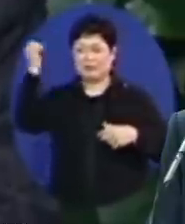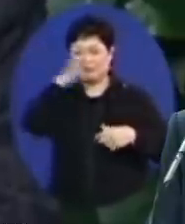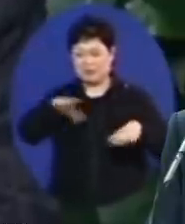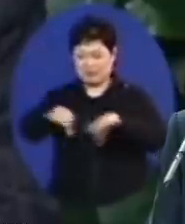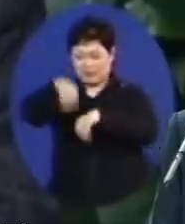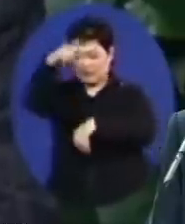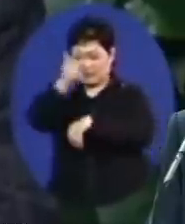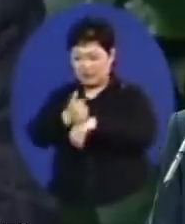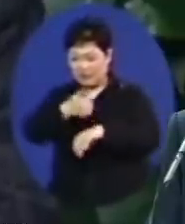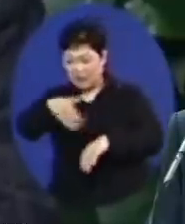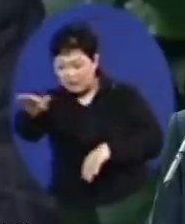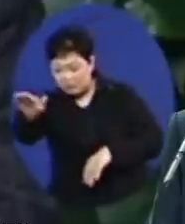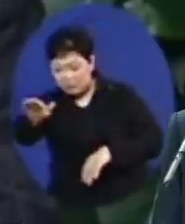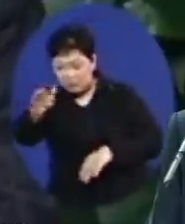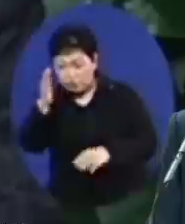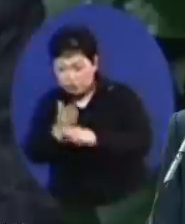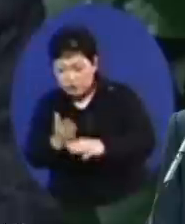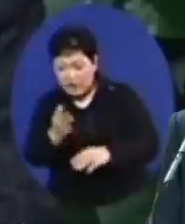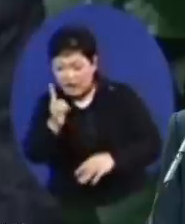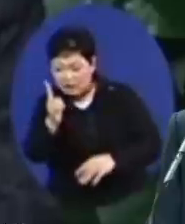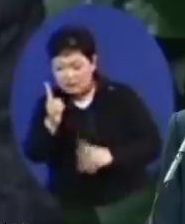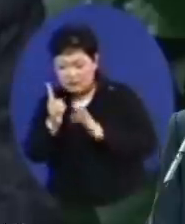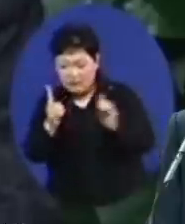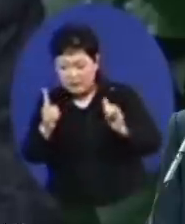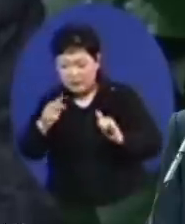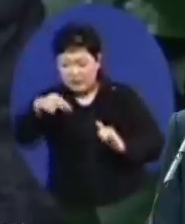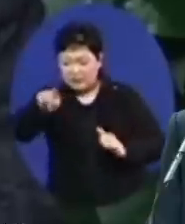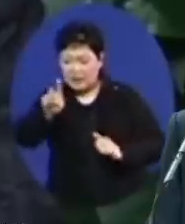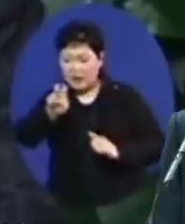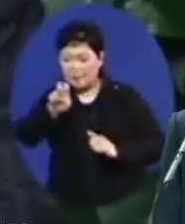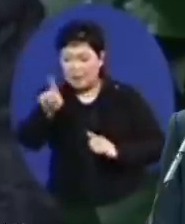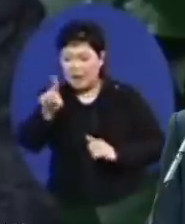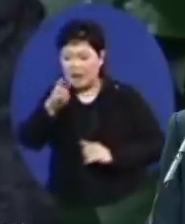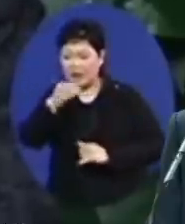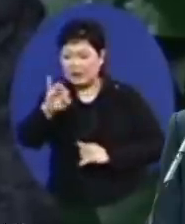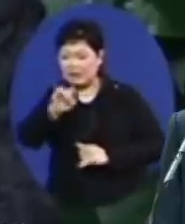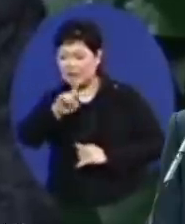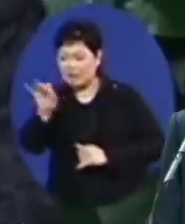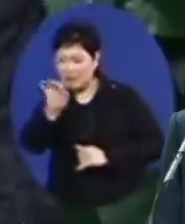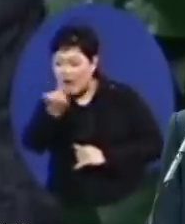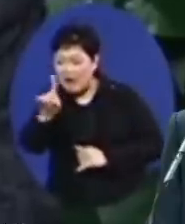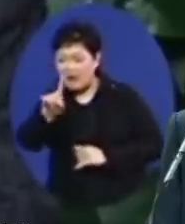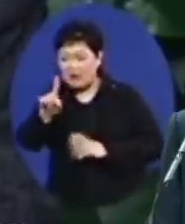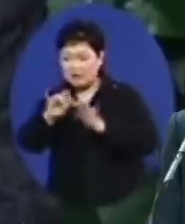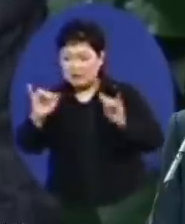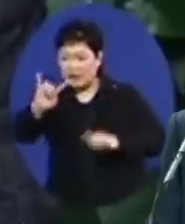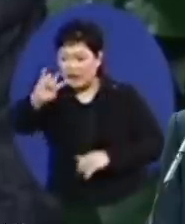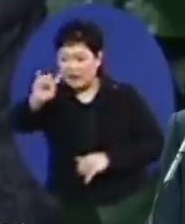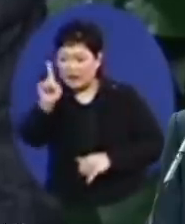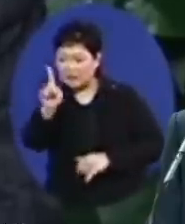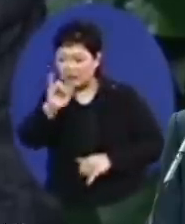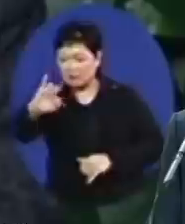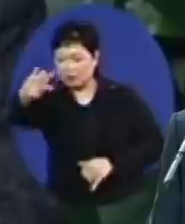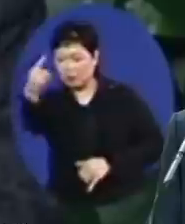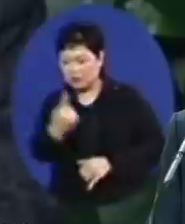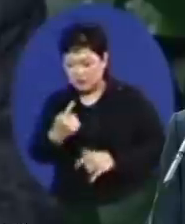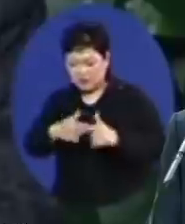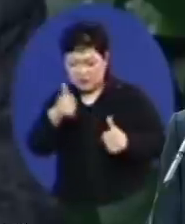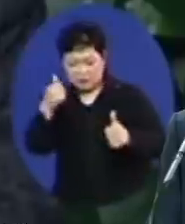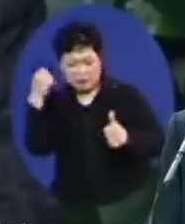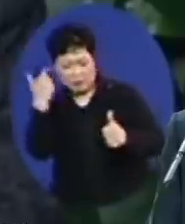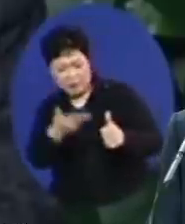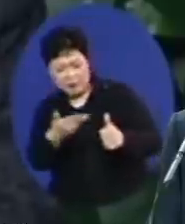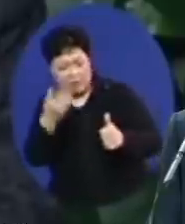갔는데 그 중에 사마리아인 한 명은 호함을 치며 오던 길로 뛰어와서 예수님께 와서 주님 말씀을 듣고 가다가